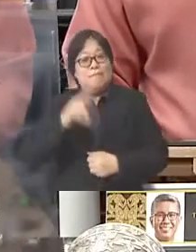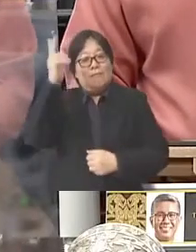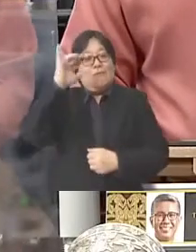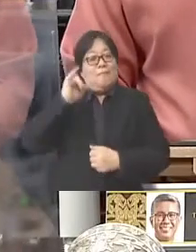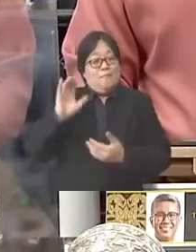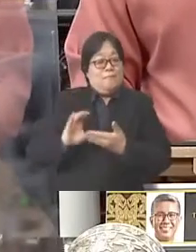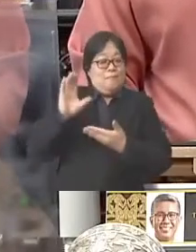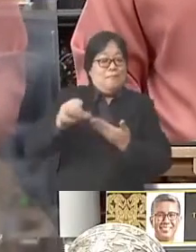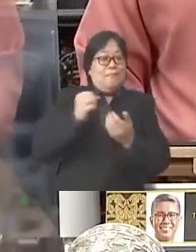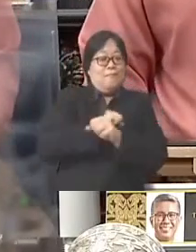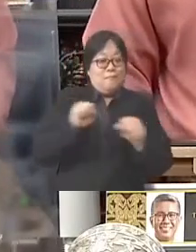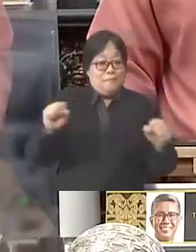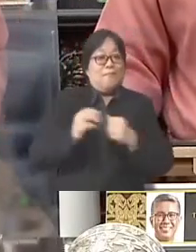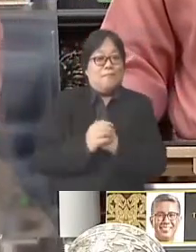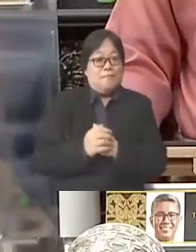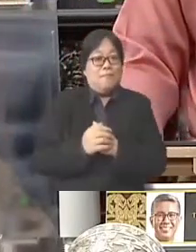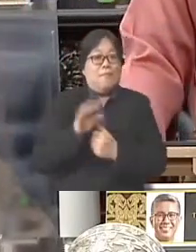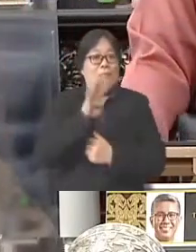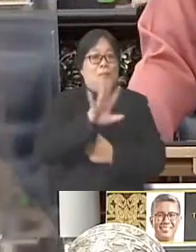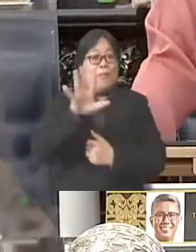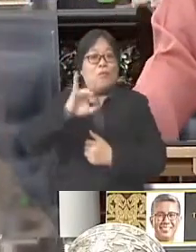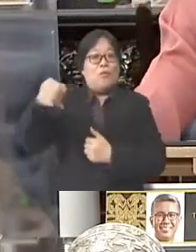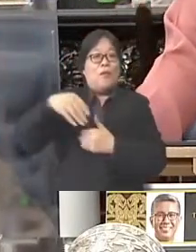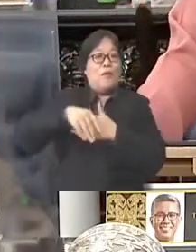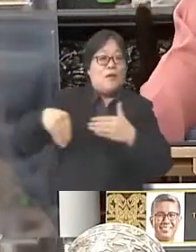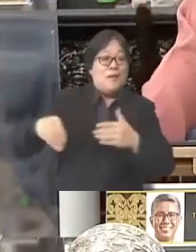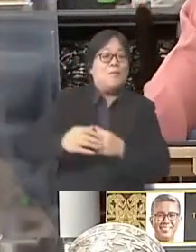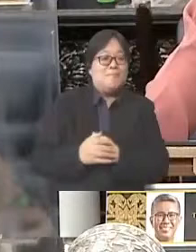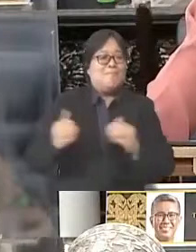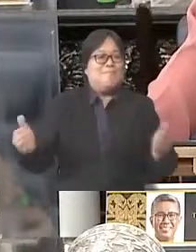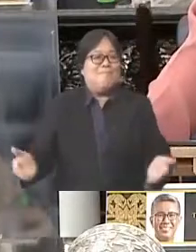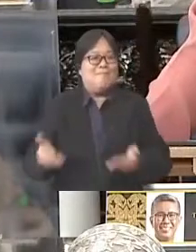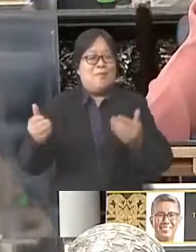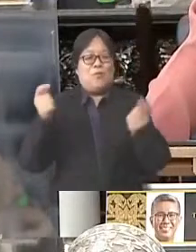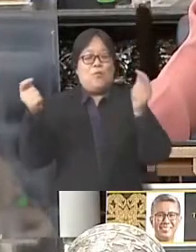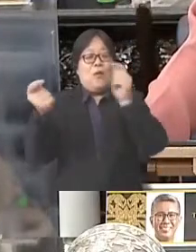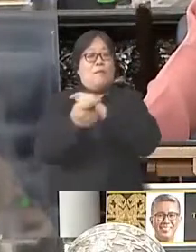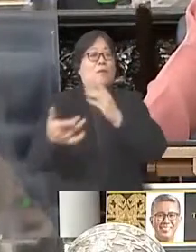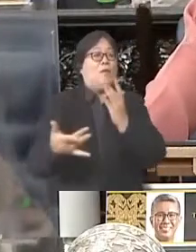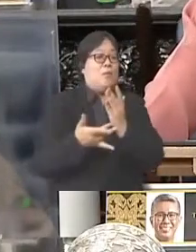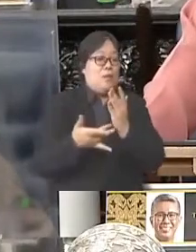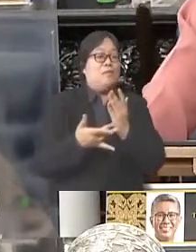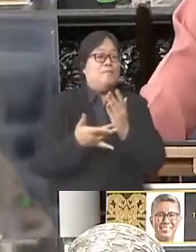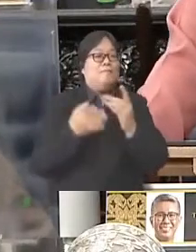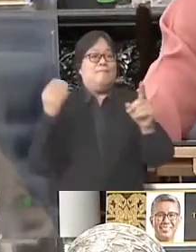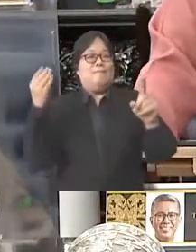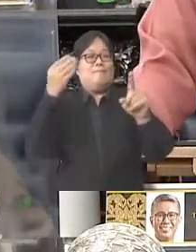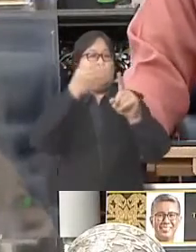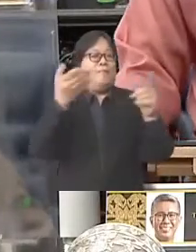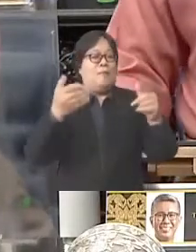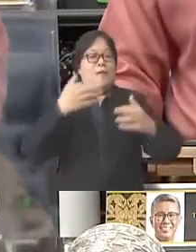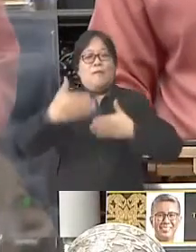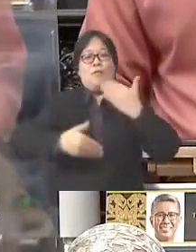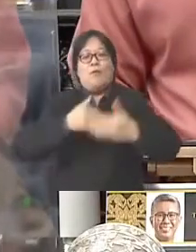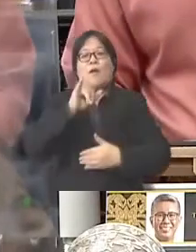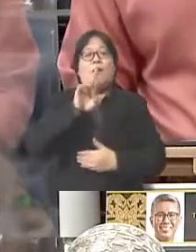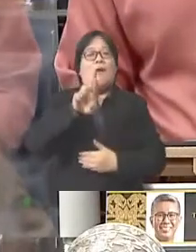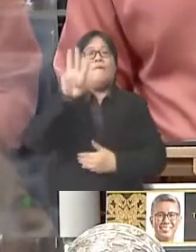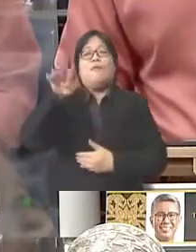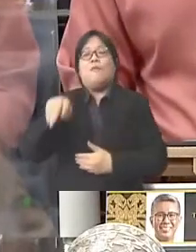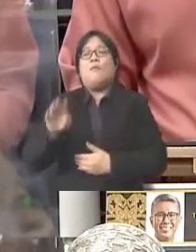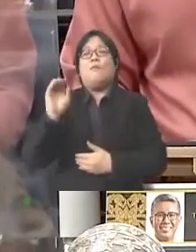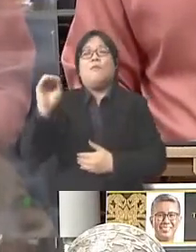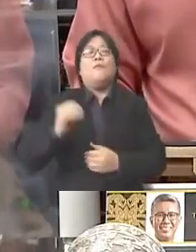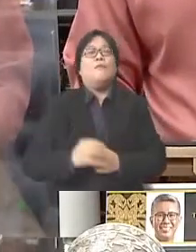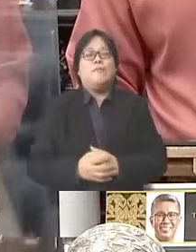kerajaan juga membutuhkan sejumlah sejumlah 45000000 tinggi sebagai galakkan transformasi teknologi ke arah revolusi industri